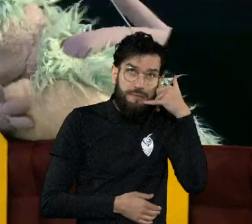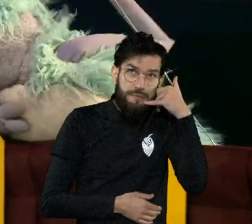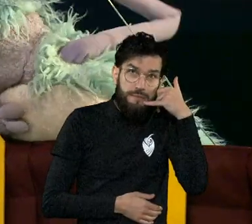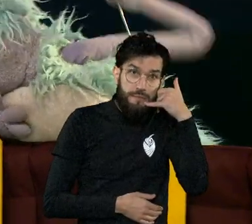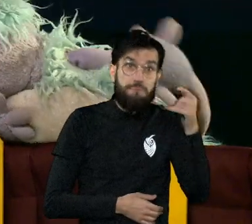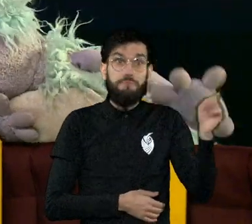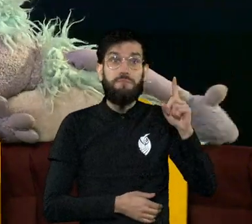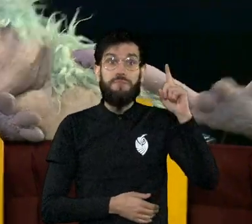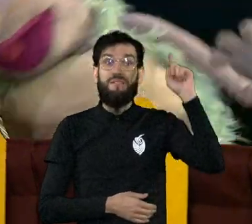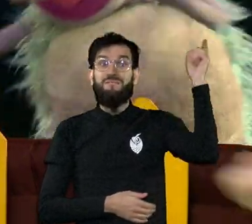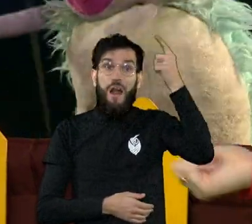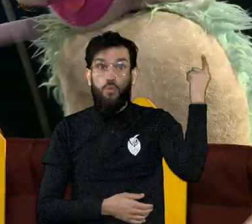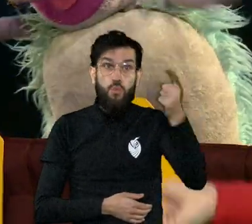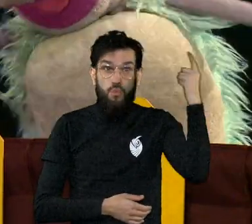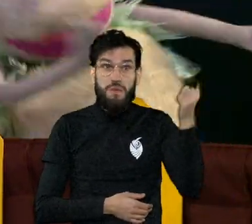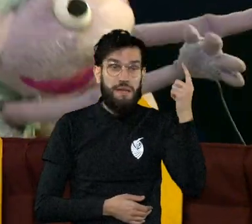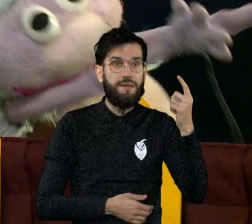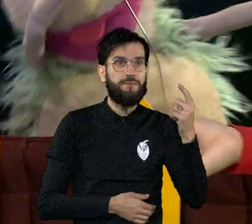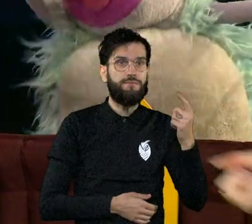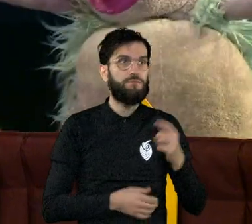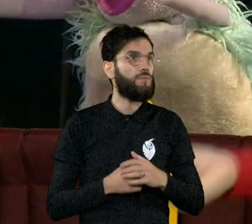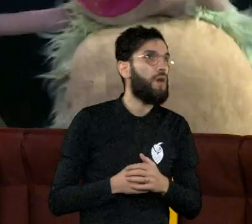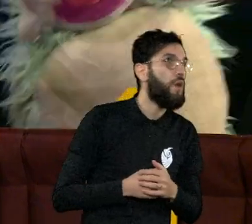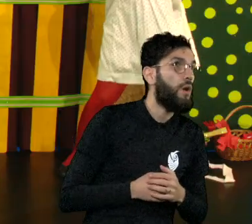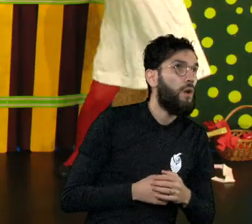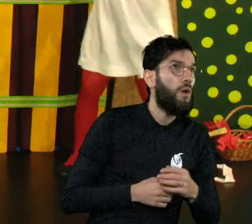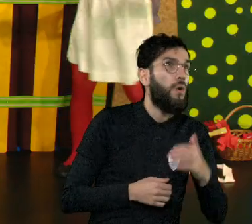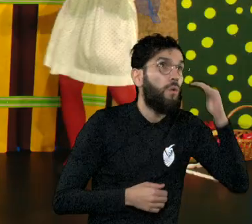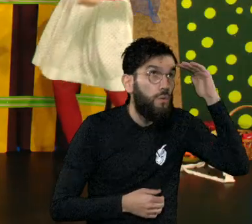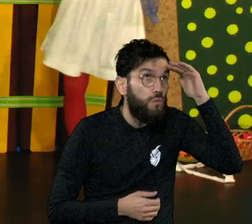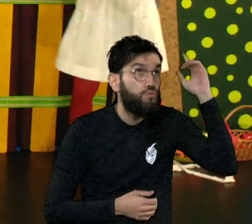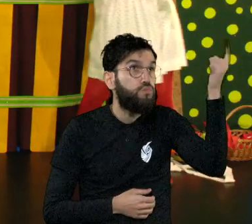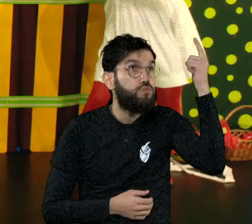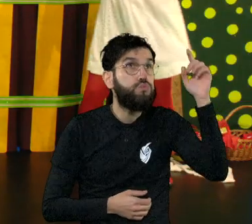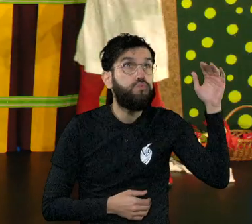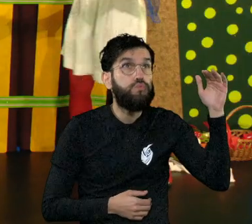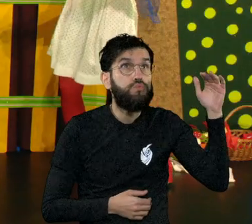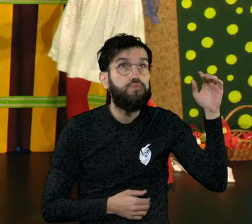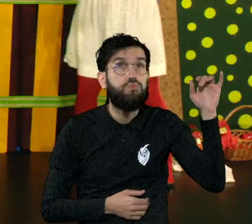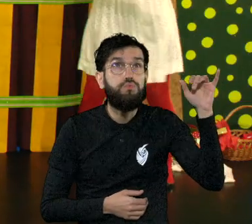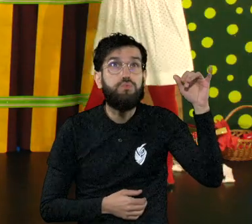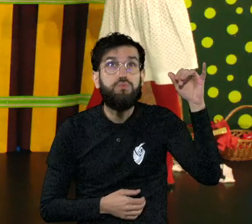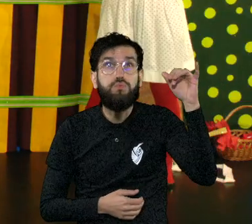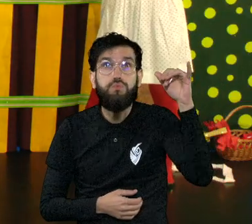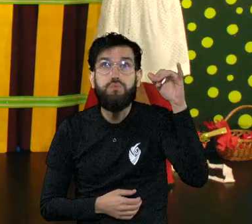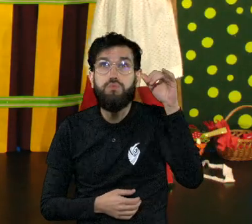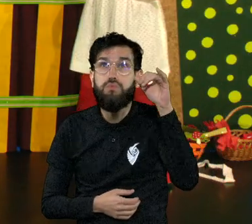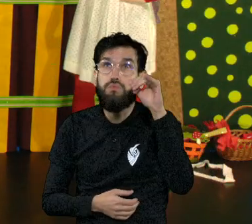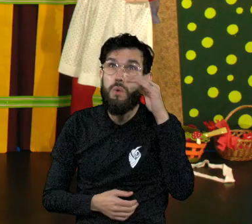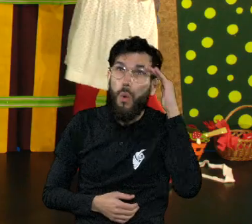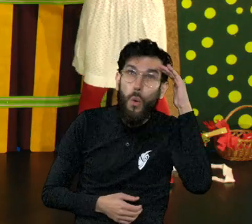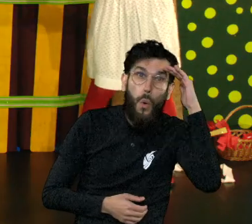pomoc vrtulník. Leje sa vodička, hlási vysielačka.